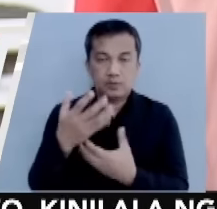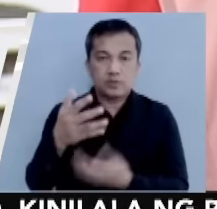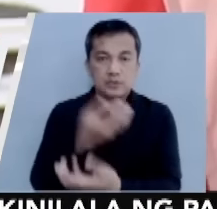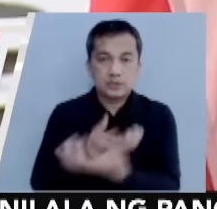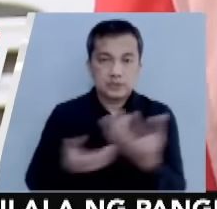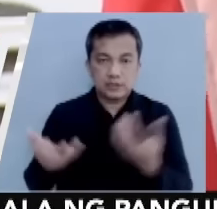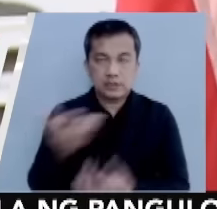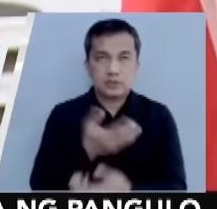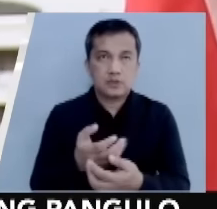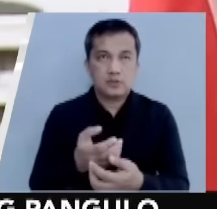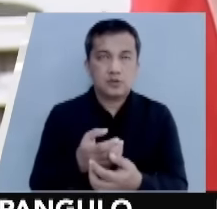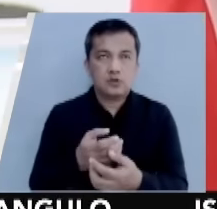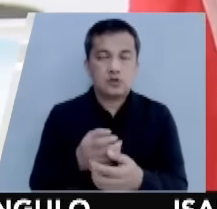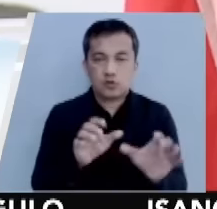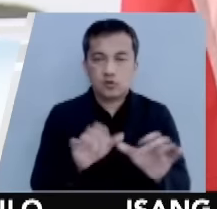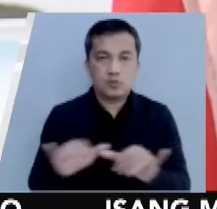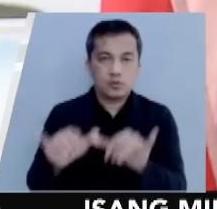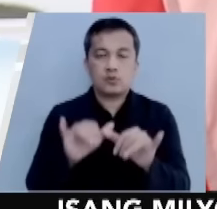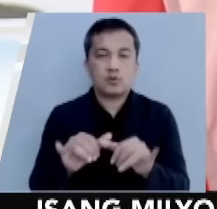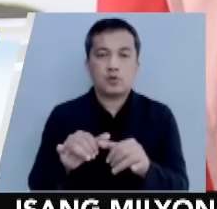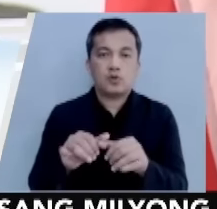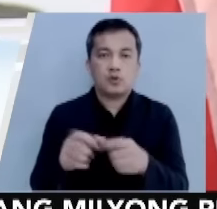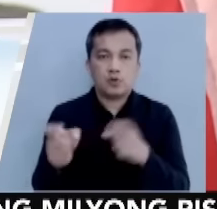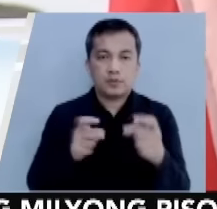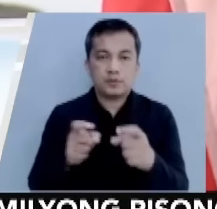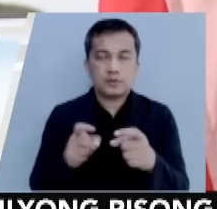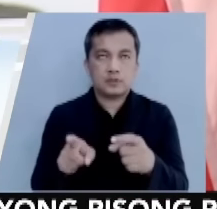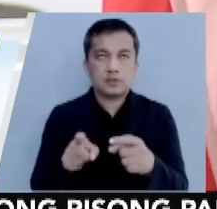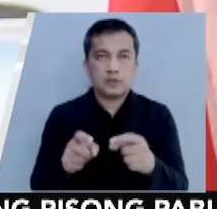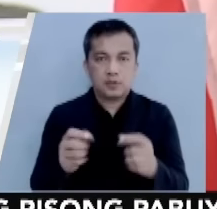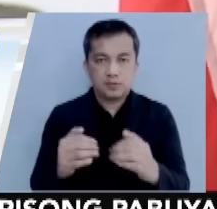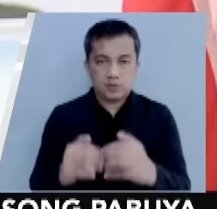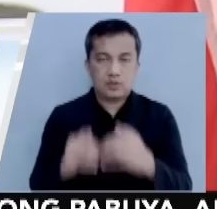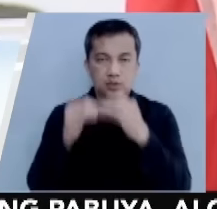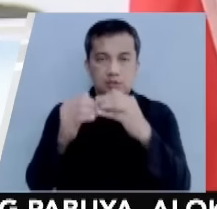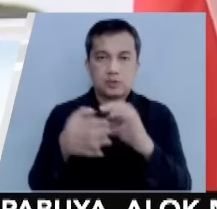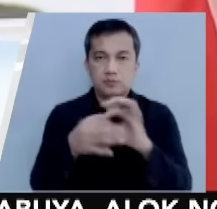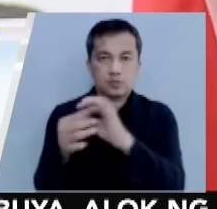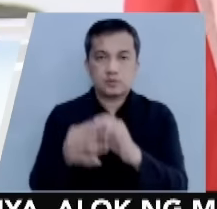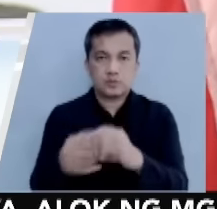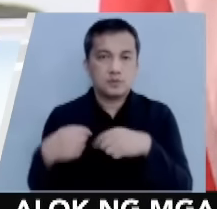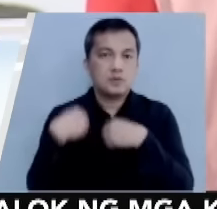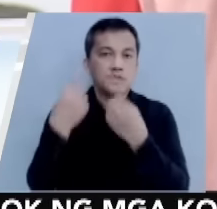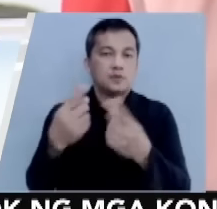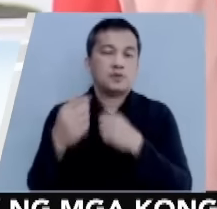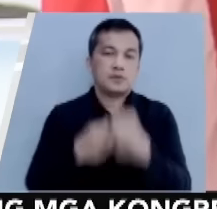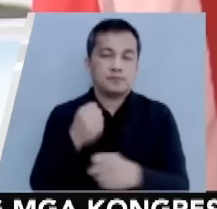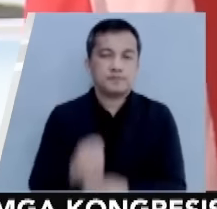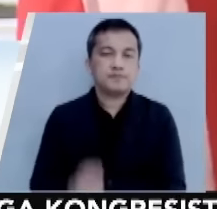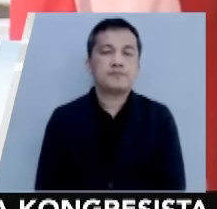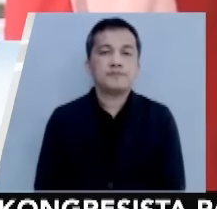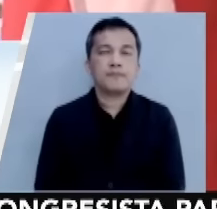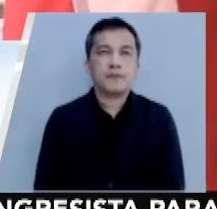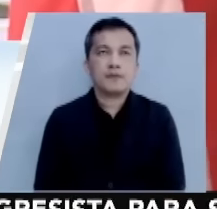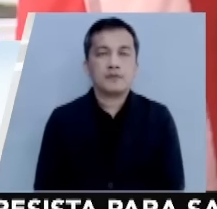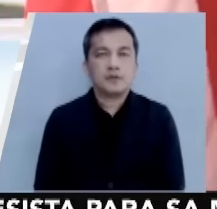picture. And it will help boost interoperability for many, many years to come. And it will be a